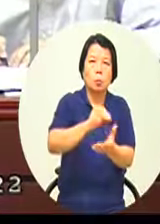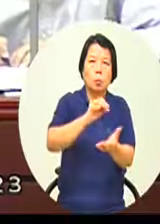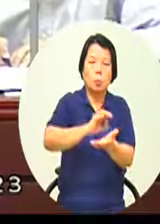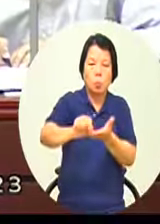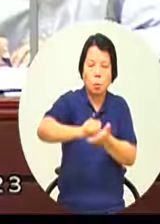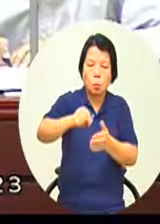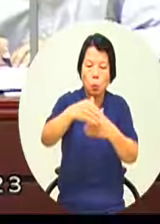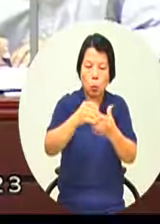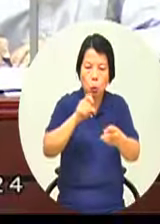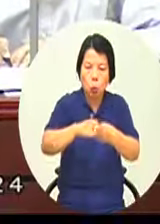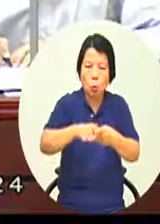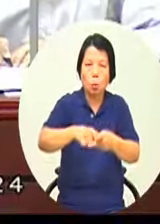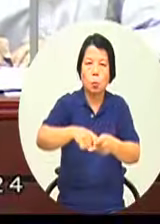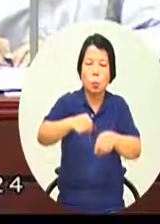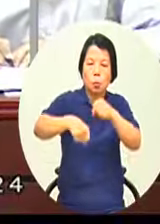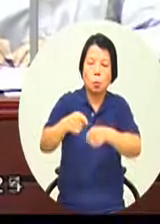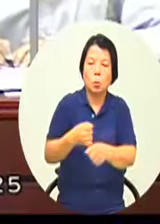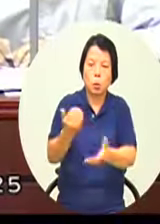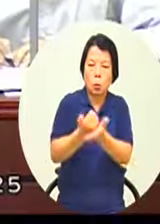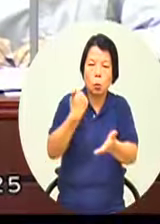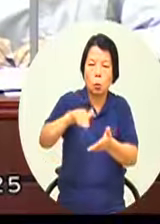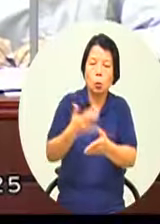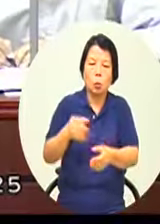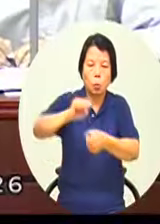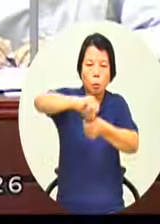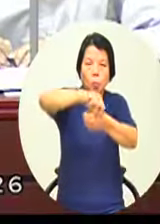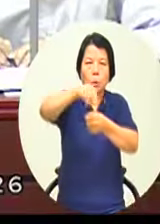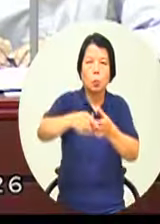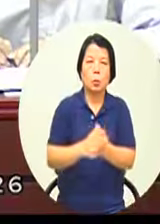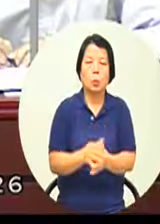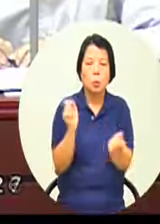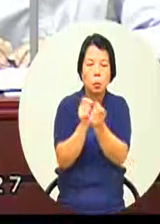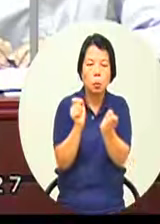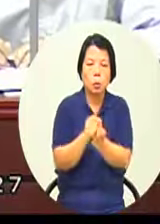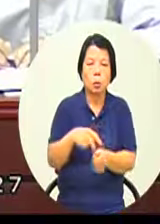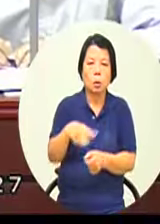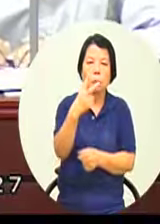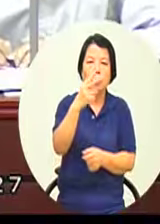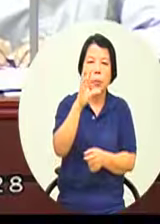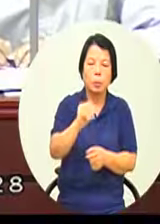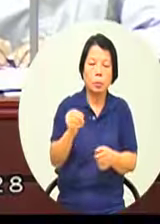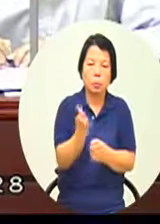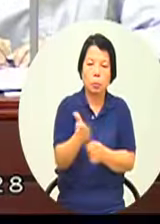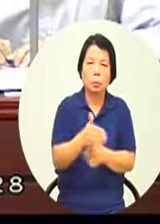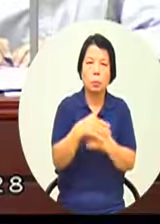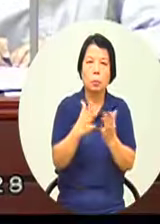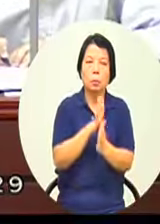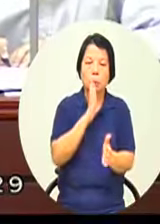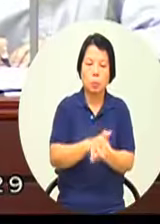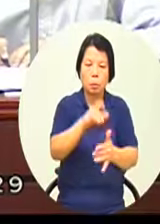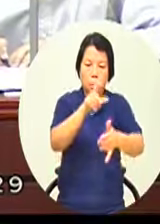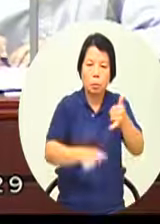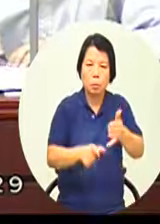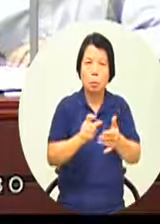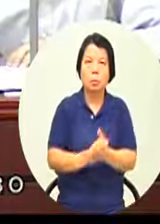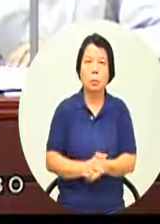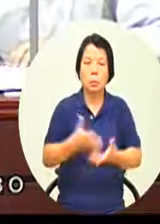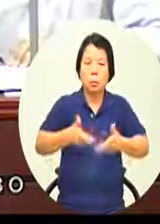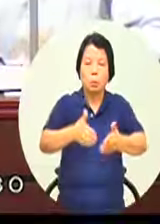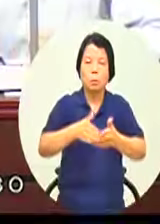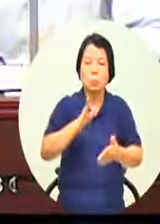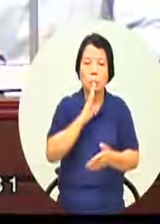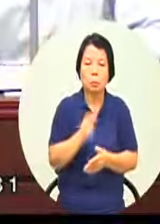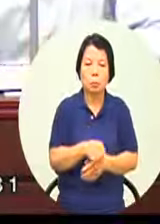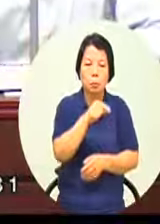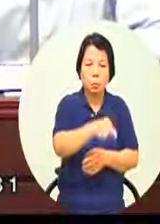算，那目前工程预算我们把它调高到将近200万左右，因为这个案子重点是在那个地